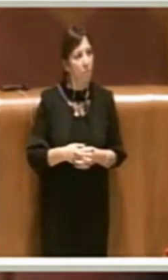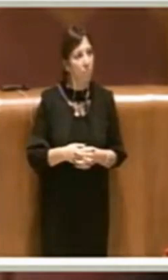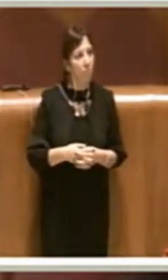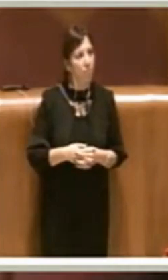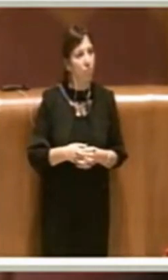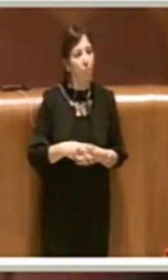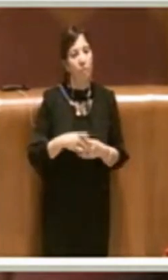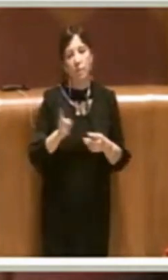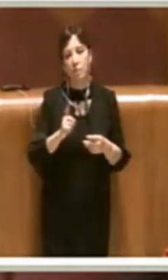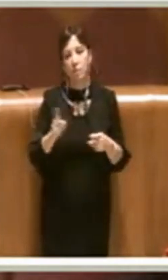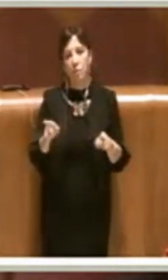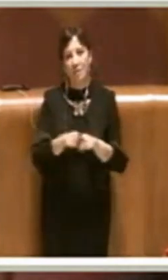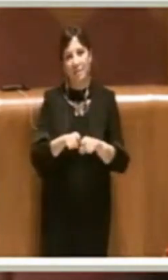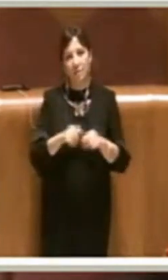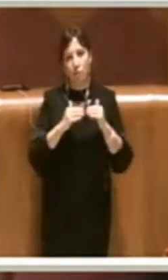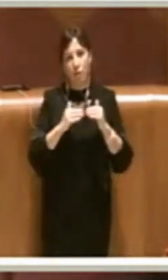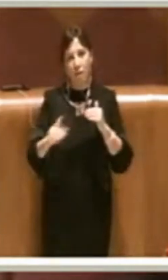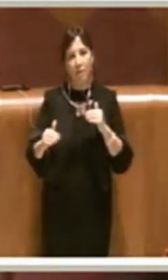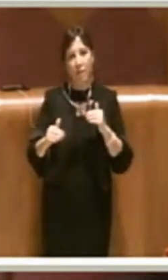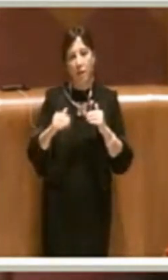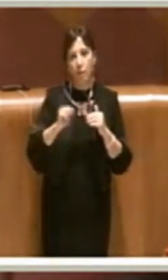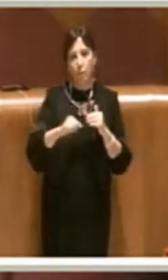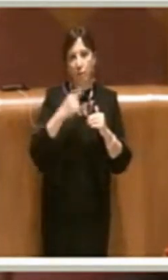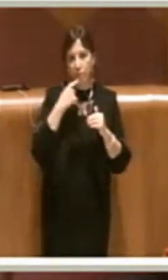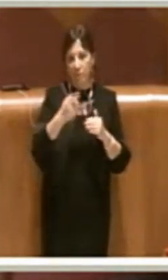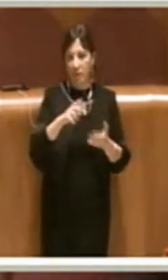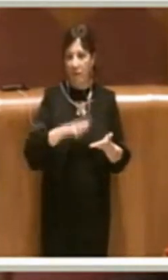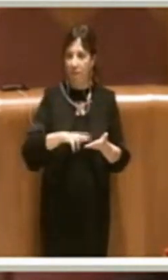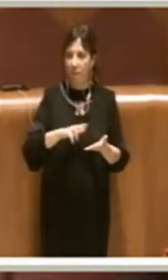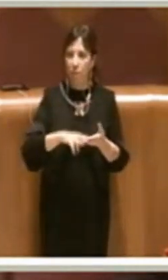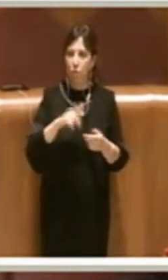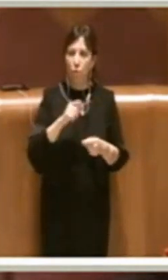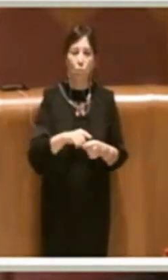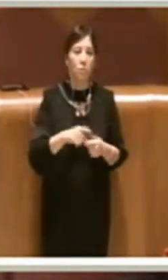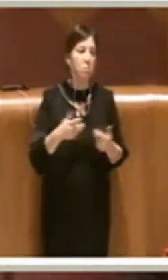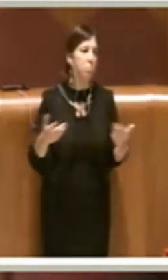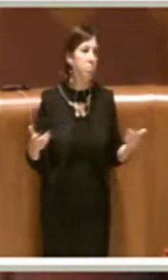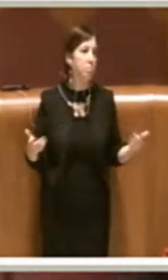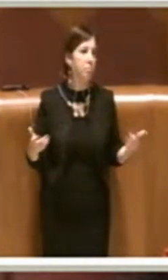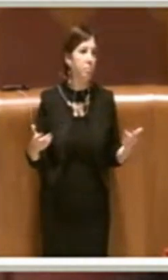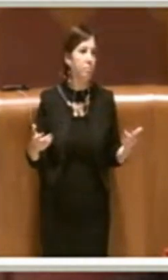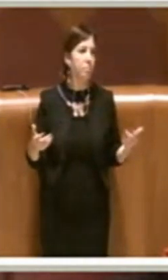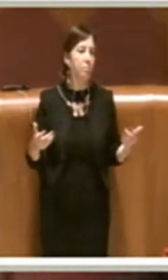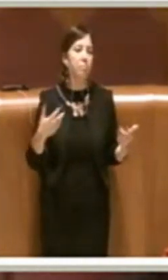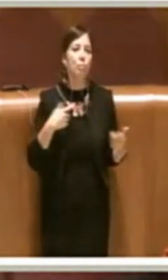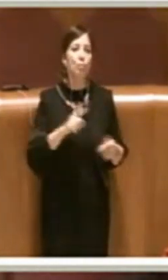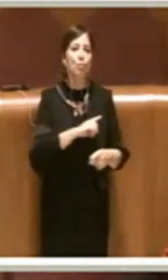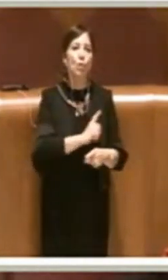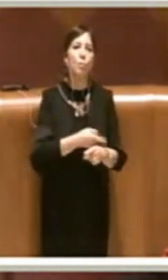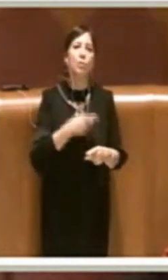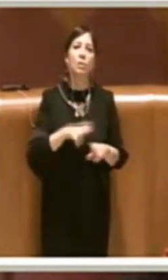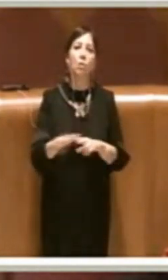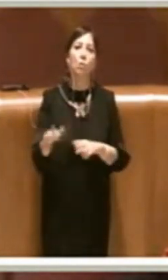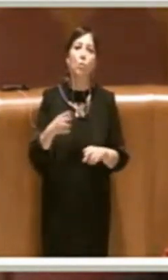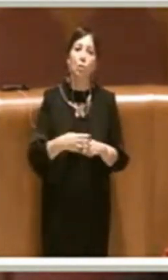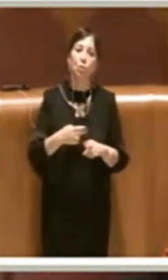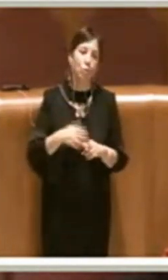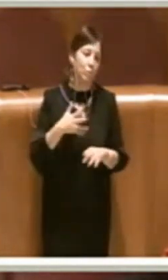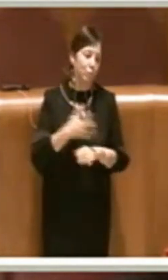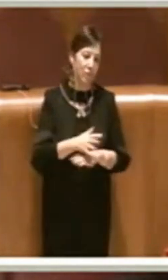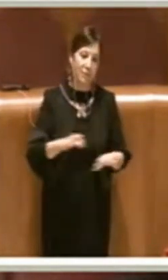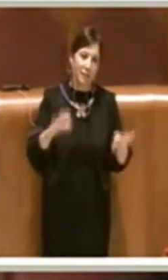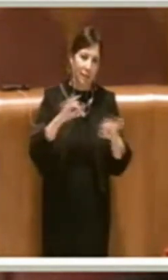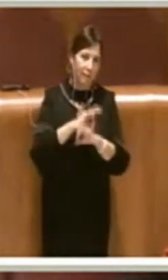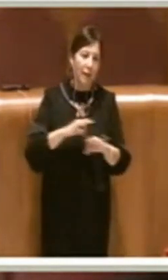non sullo stesso livello, se possiamo dire questa affermazione. E questo però esula dai poteri del Comune di Roma. Noi,